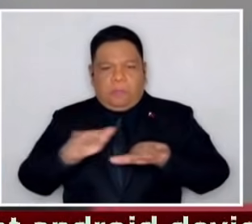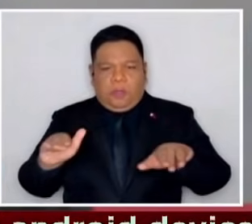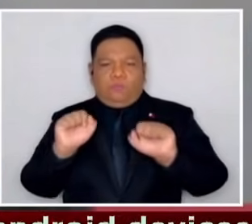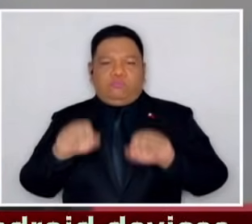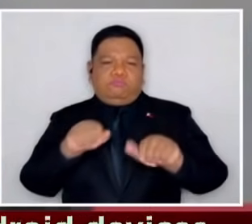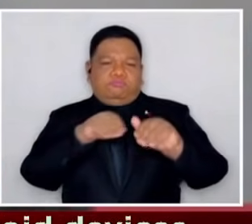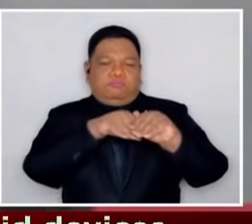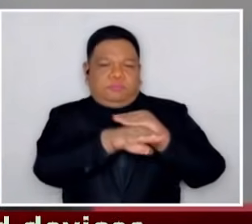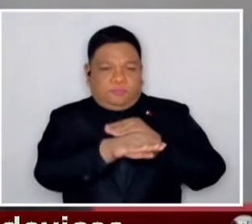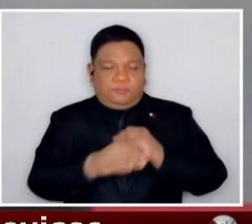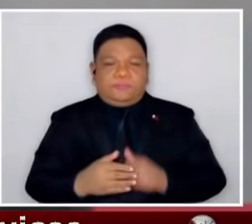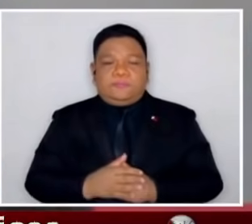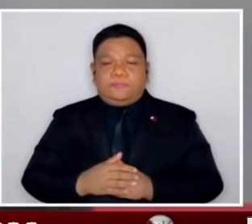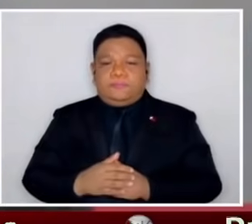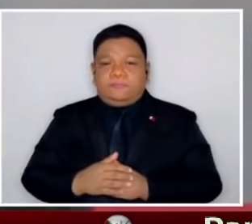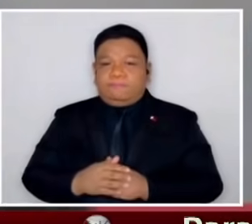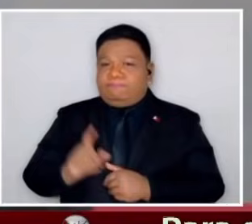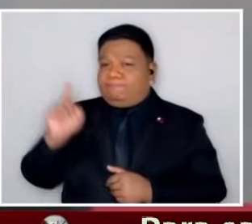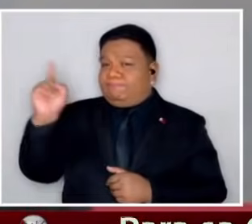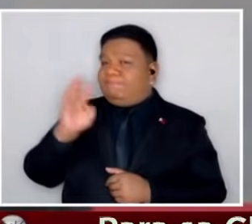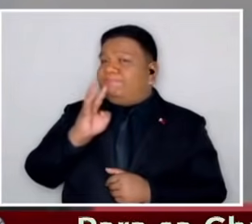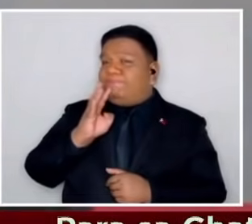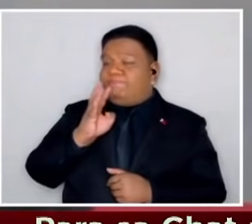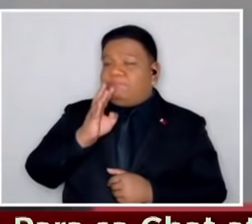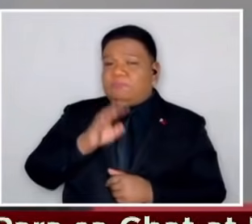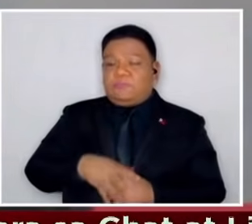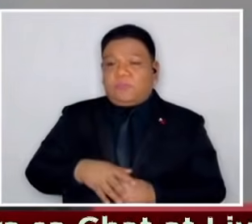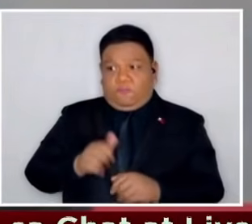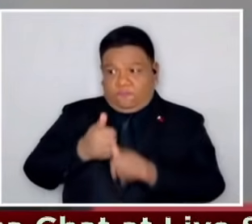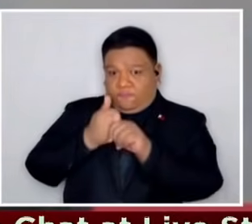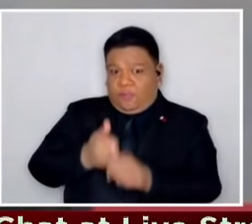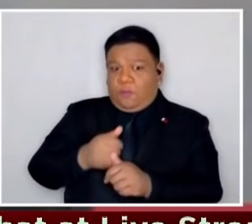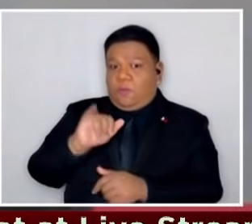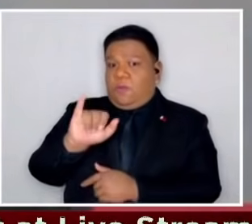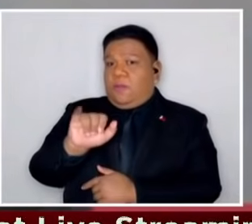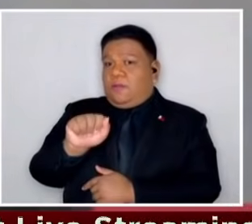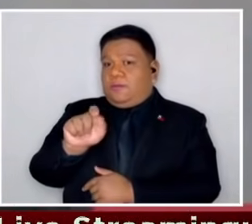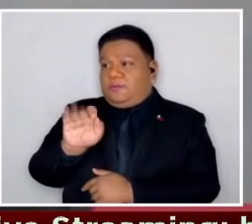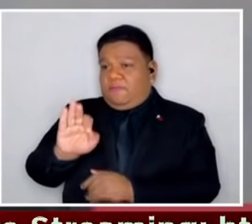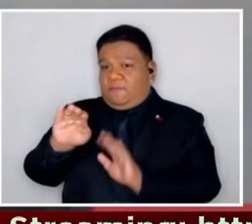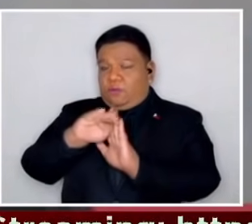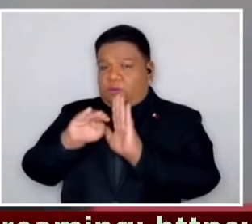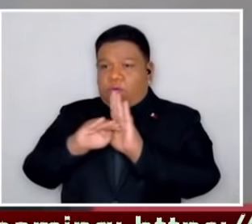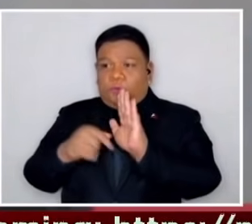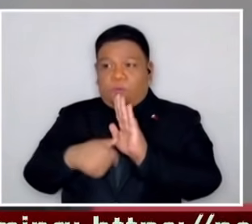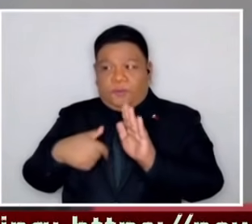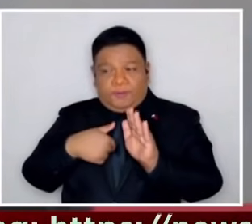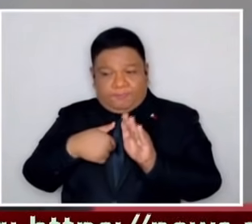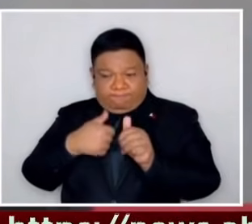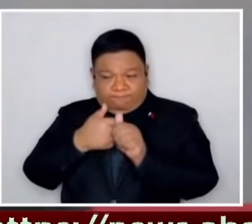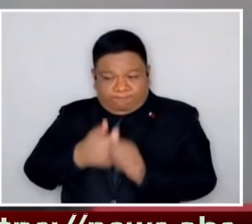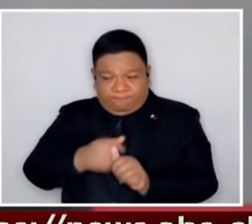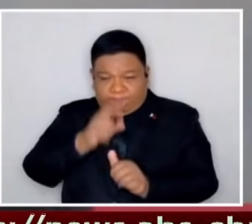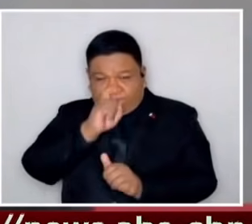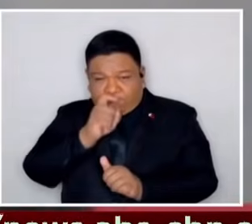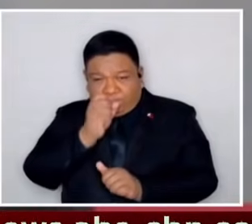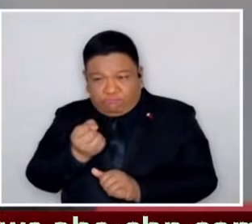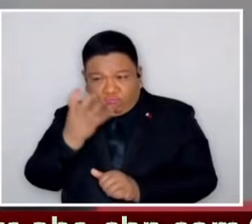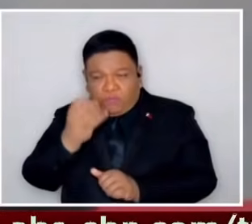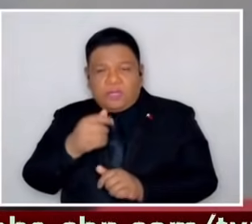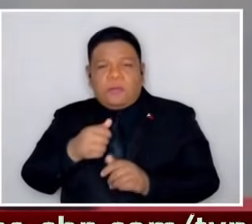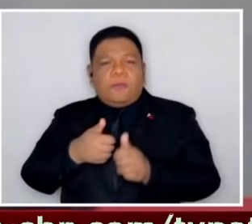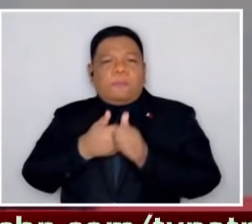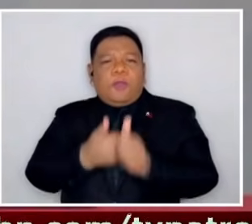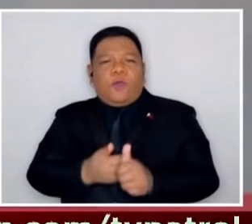protocols, we followed our yung determination of the age based on the availability ng vaccination